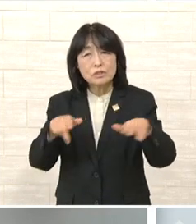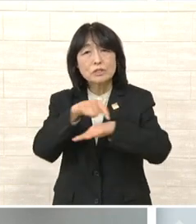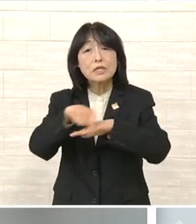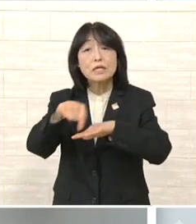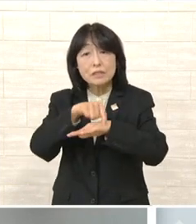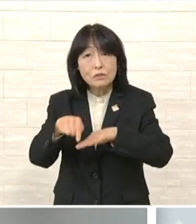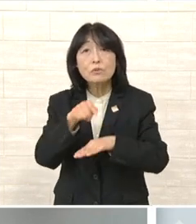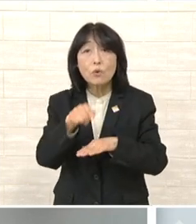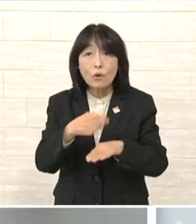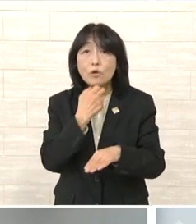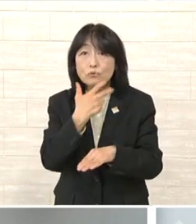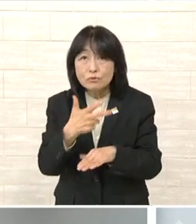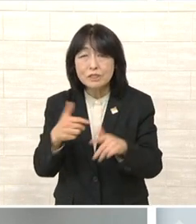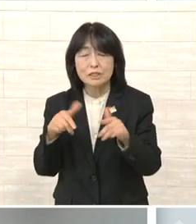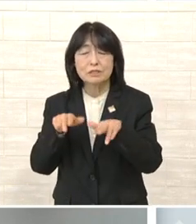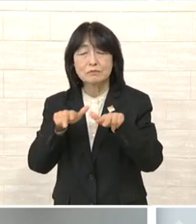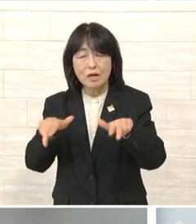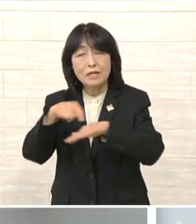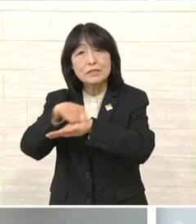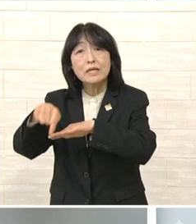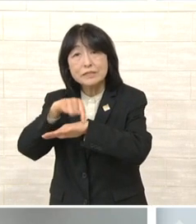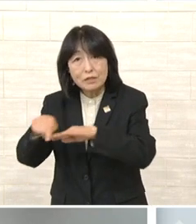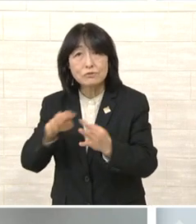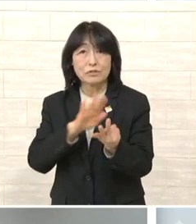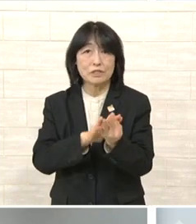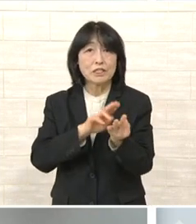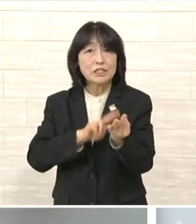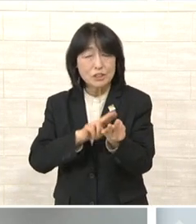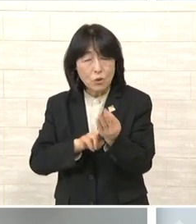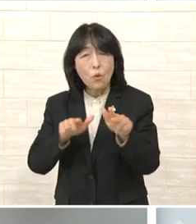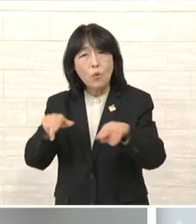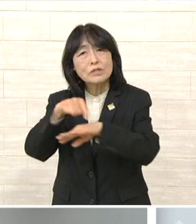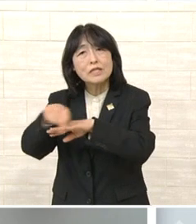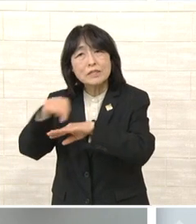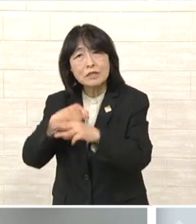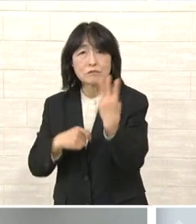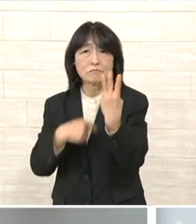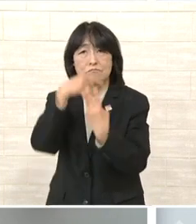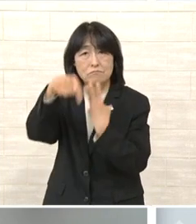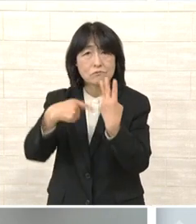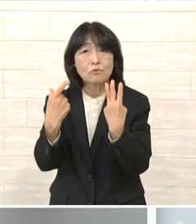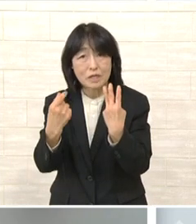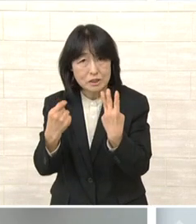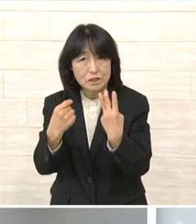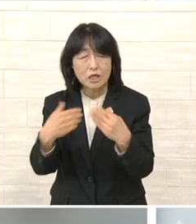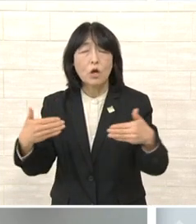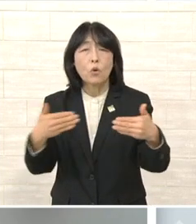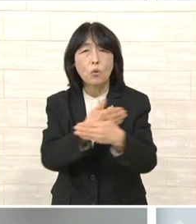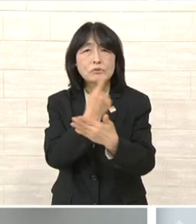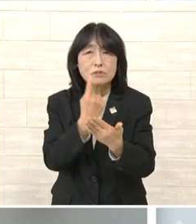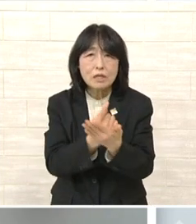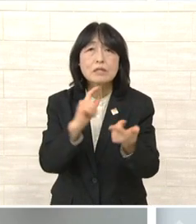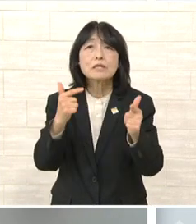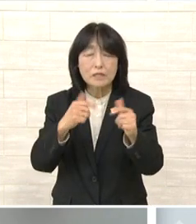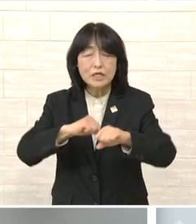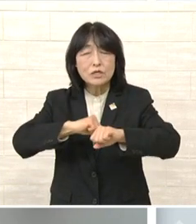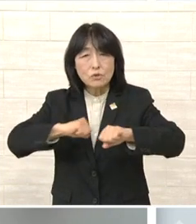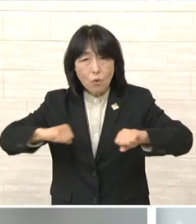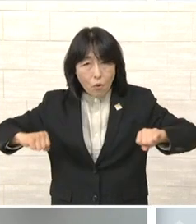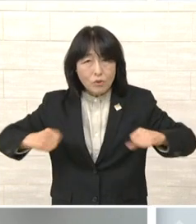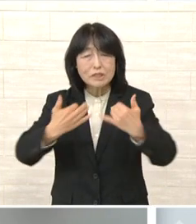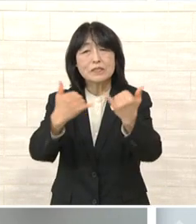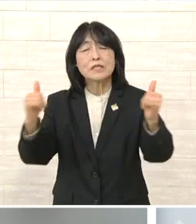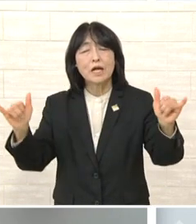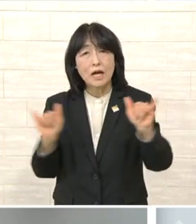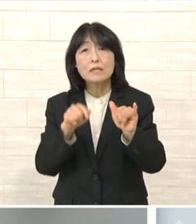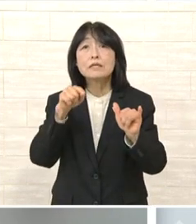策、医療政策でもあります。単に交通というだけじゃなくて、より広い社会的な枠組みの中でそれを支